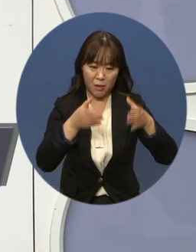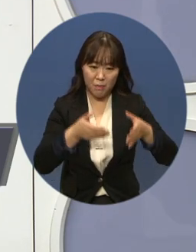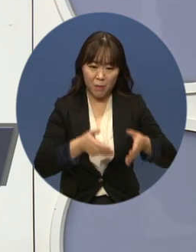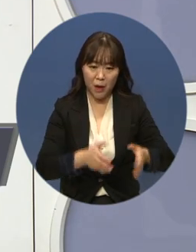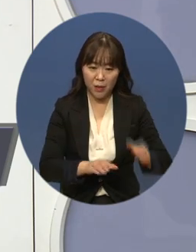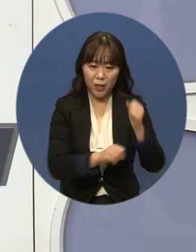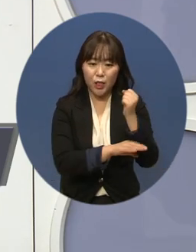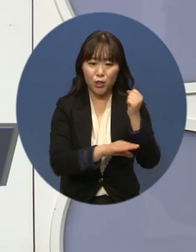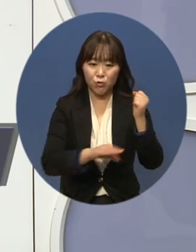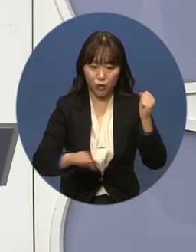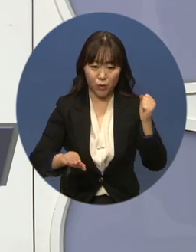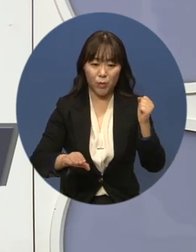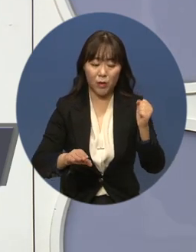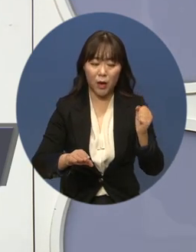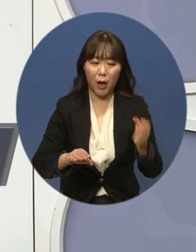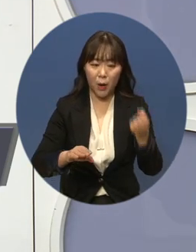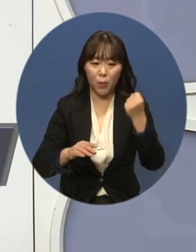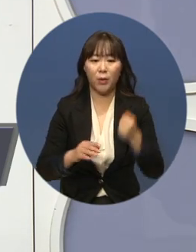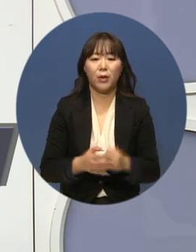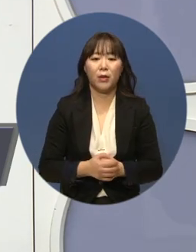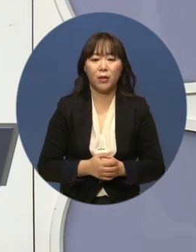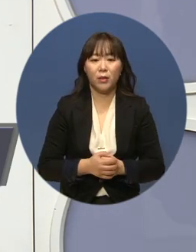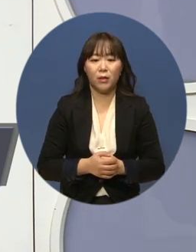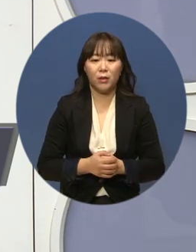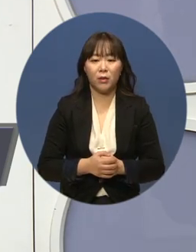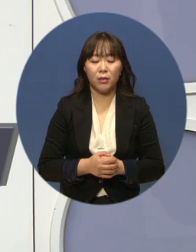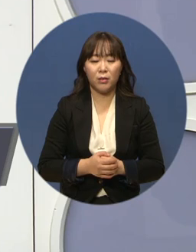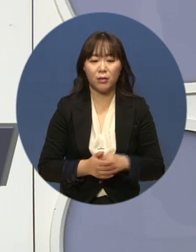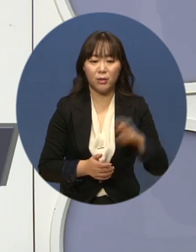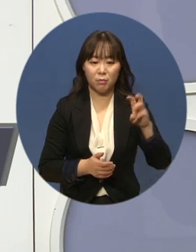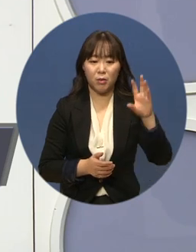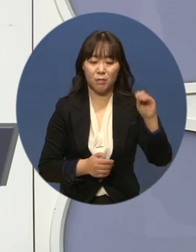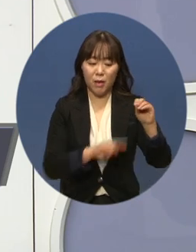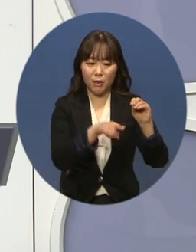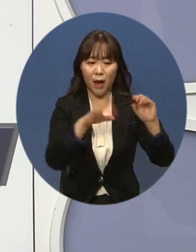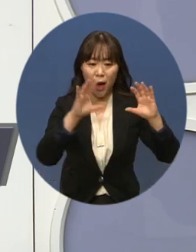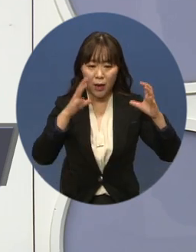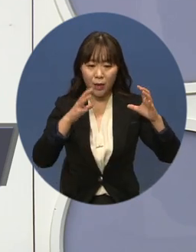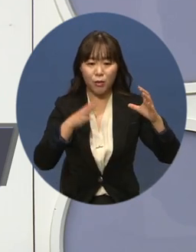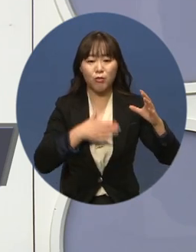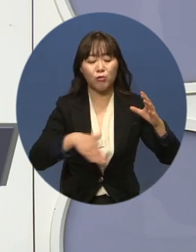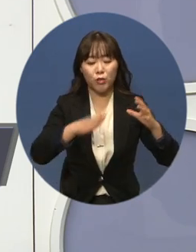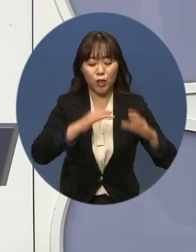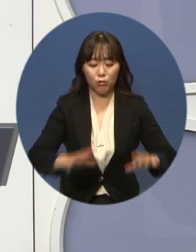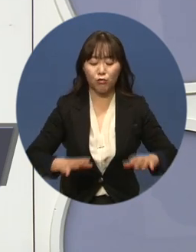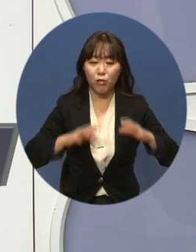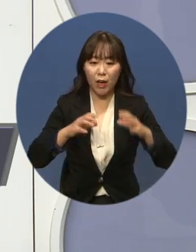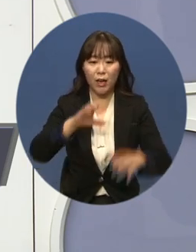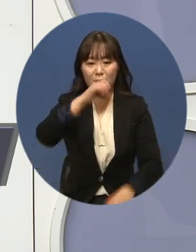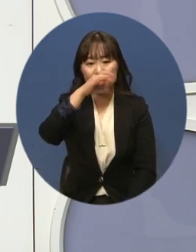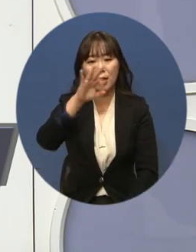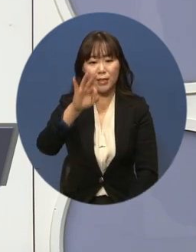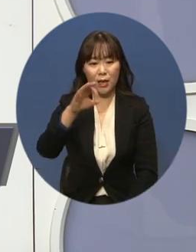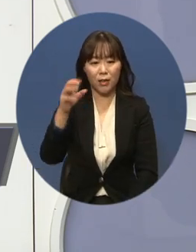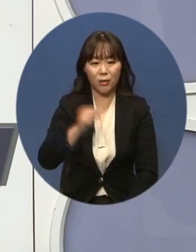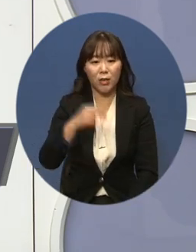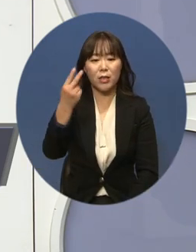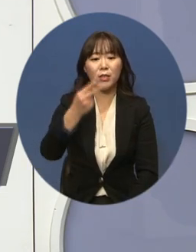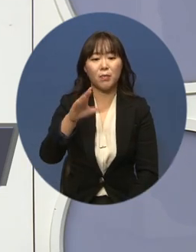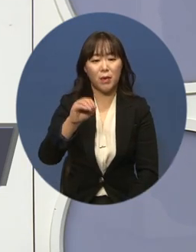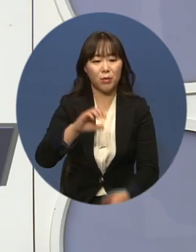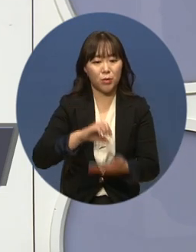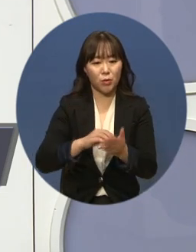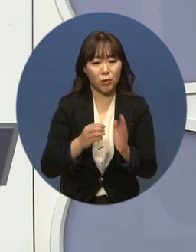이제 그냥 기준점을 잡아서 네. 30만 신생 아이에게 우리 국가가 예산으로 2천만 원